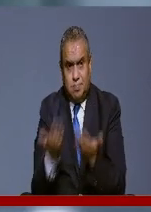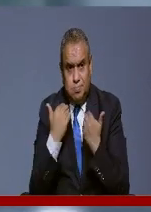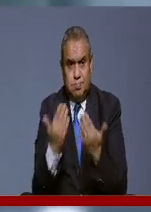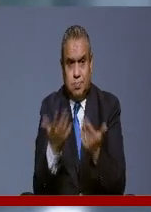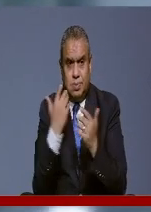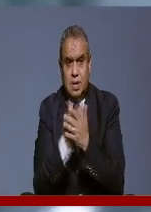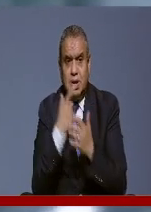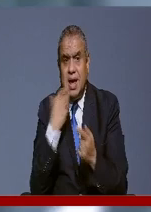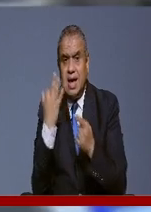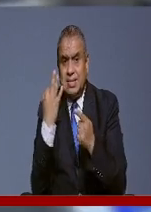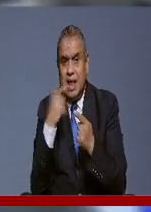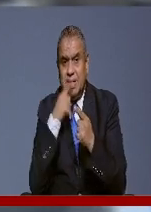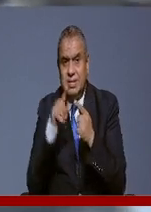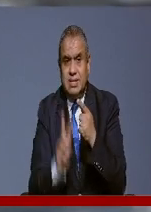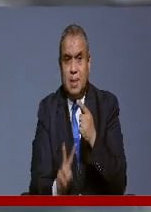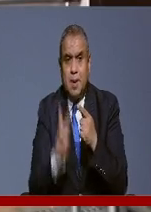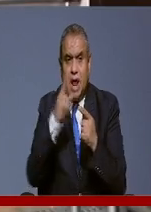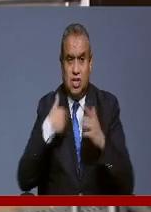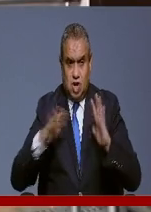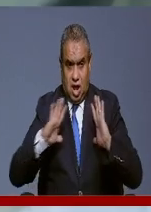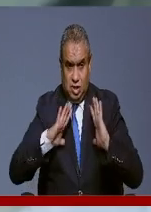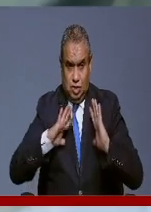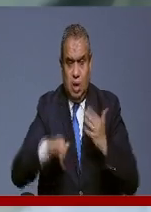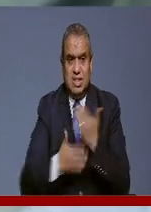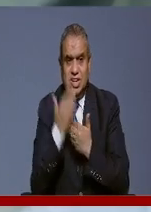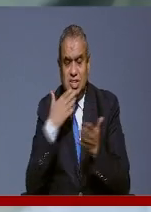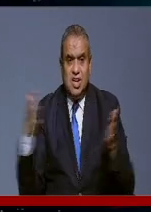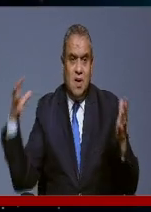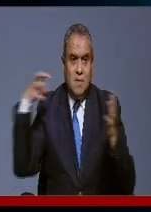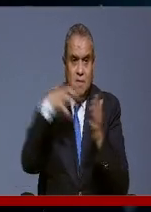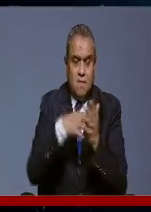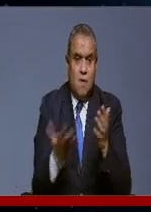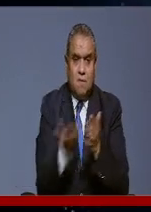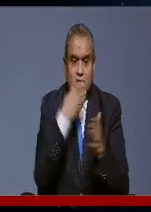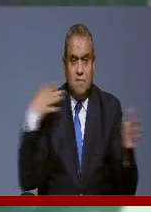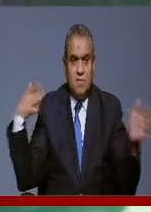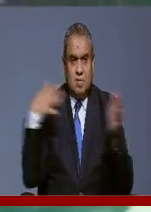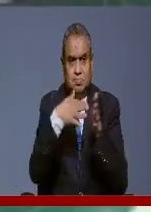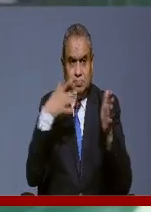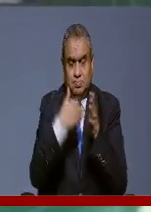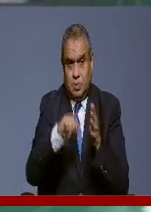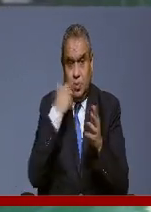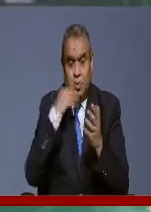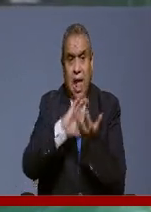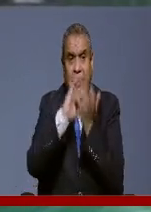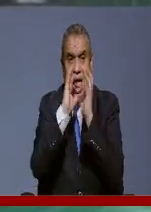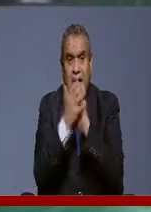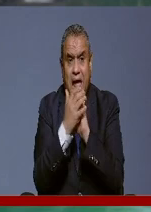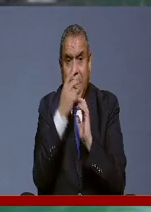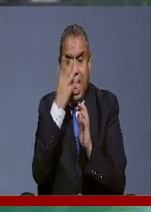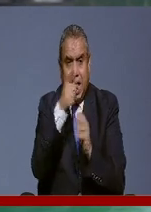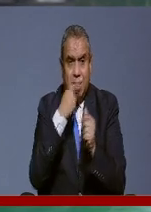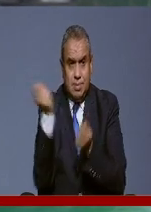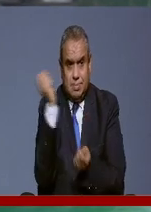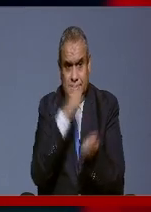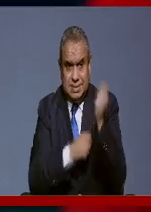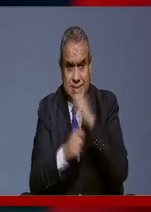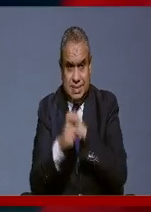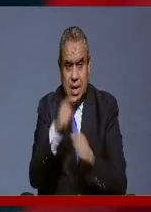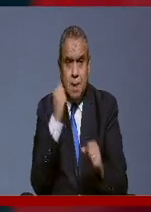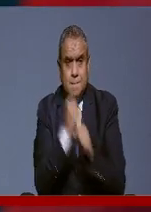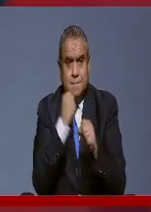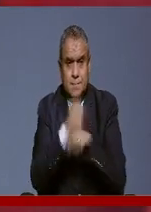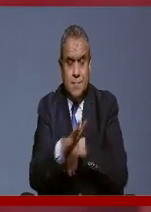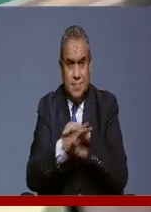وس من مليون مصري وفي عز الازمه اللي اثرت على العالم كله رجال الصناعه المصريين